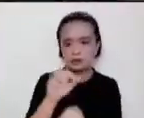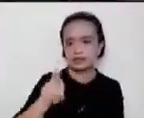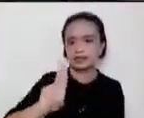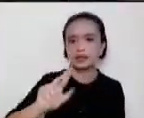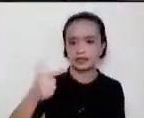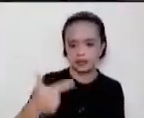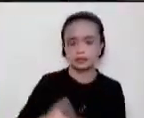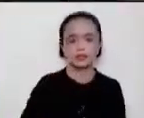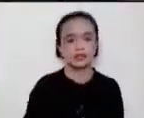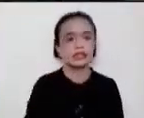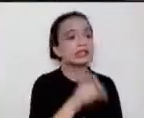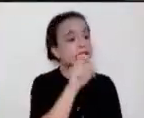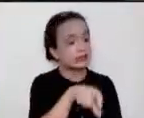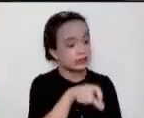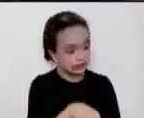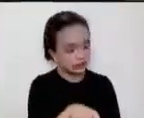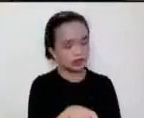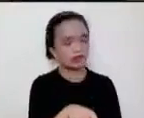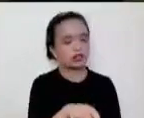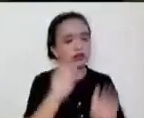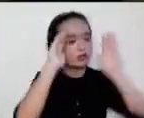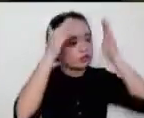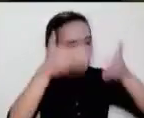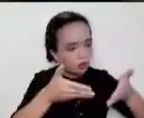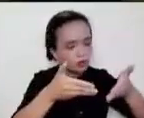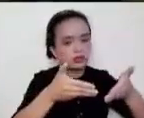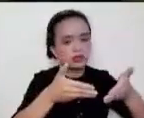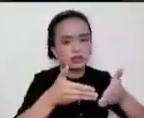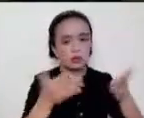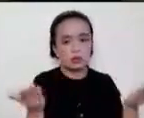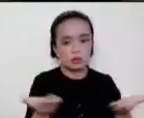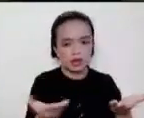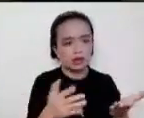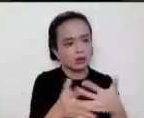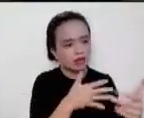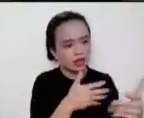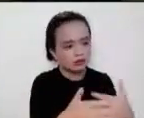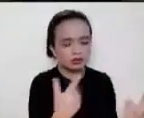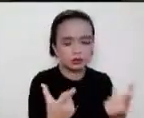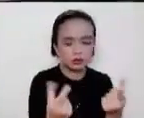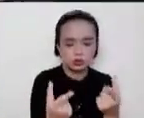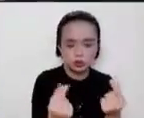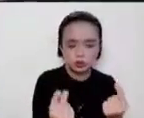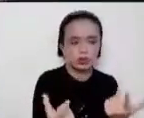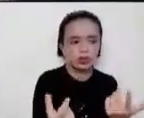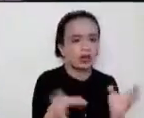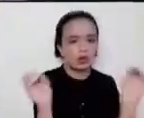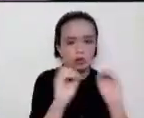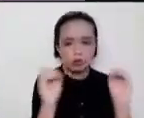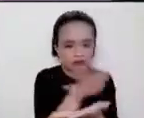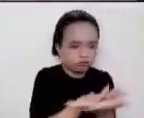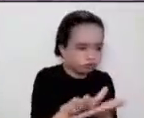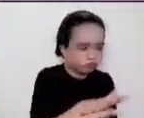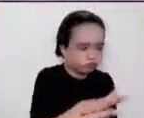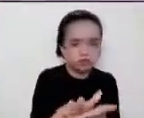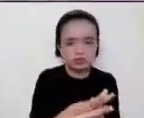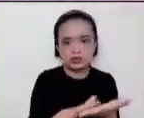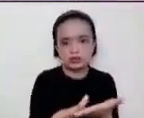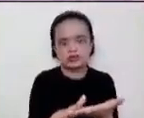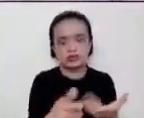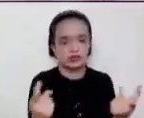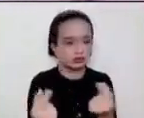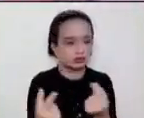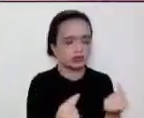kasi naka-focus lang po kayo sa ginagawa nyo. Wala pong magulo sa ginagawa nyo po. Dahil